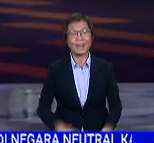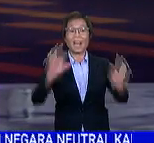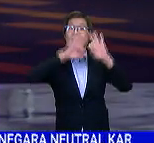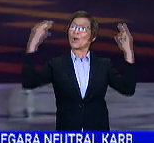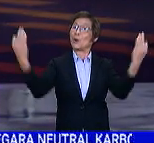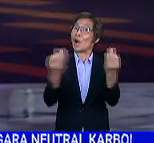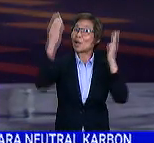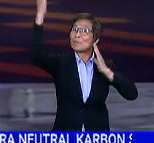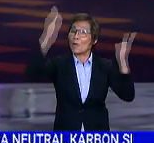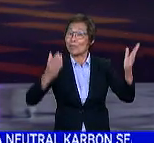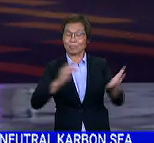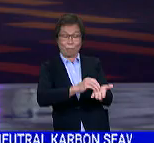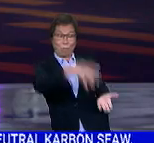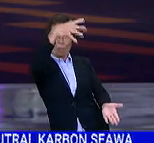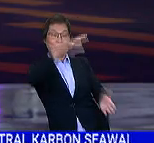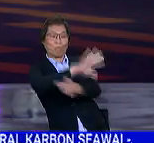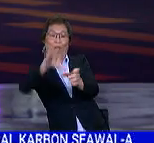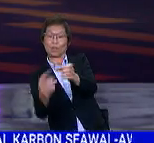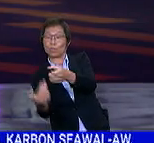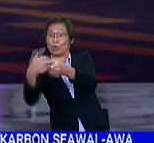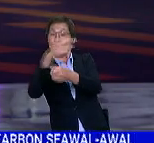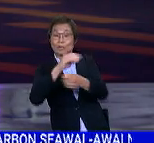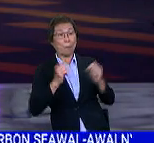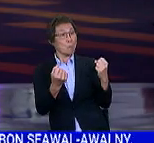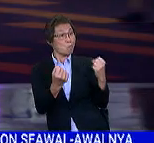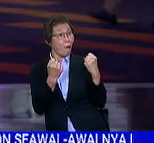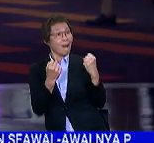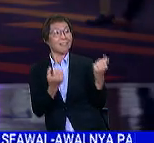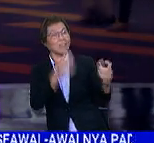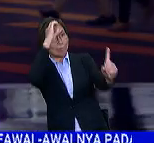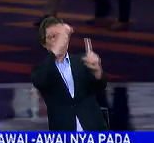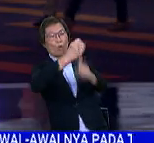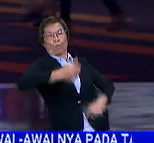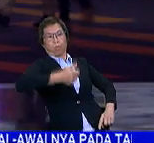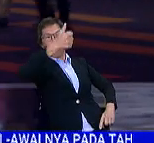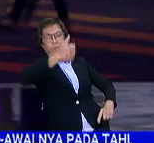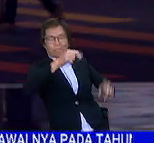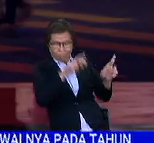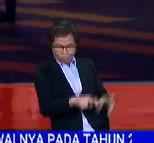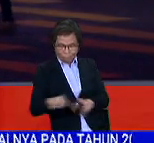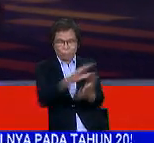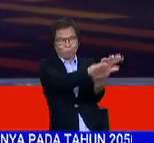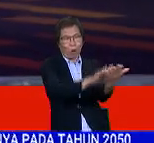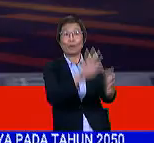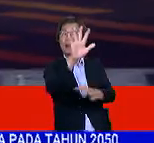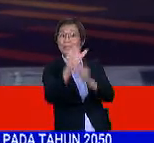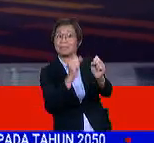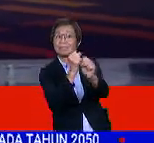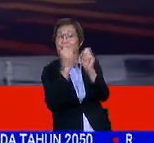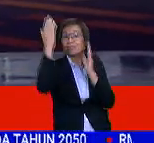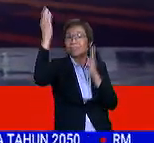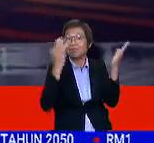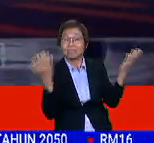Keluarga Malaysia, makmur, inklusif dan mampat. Objektif utama dalam merencanakan pelan 5 tahun